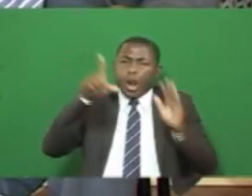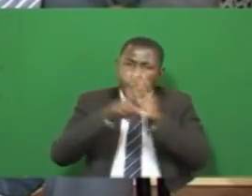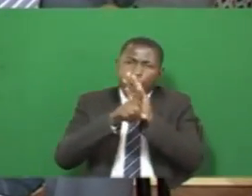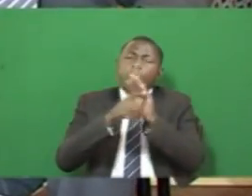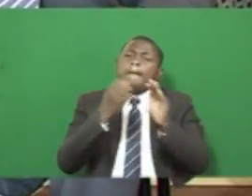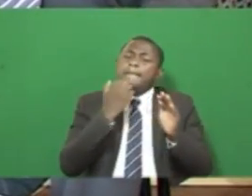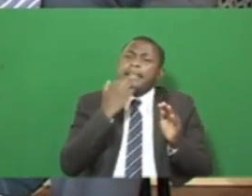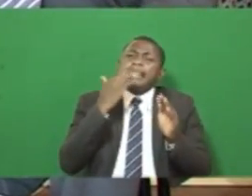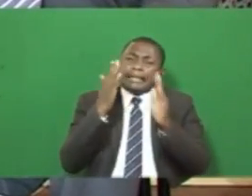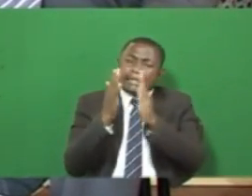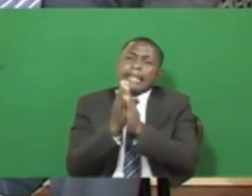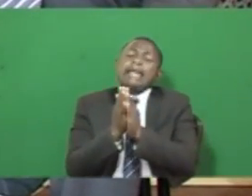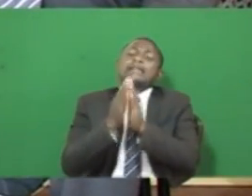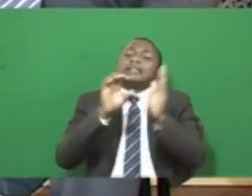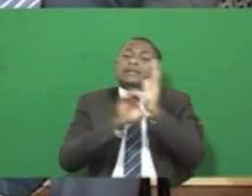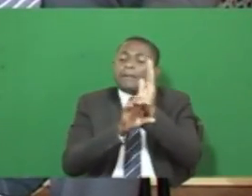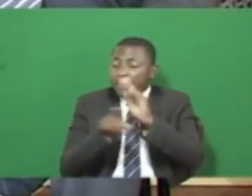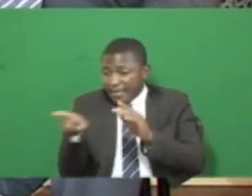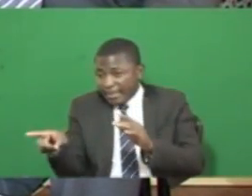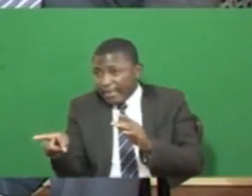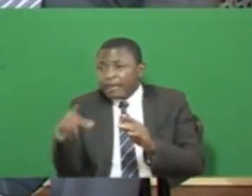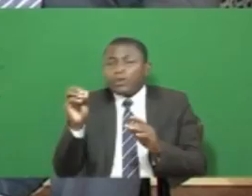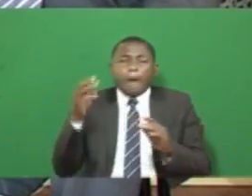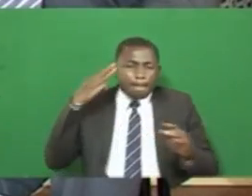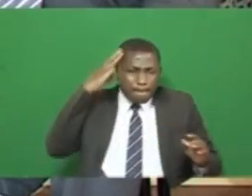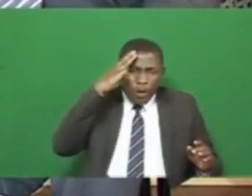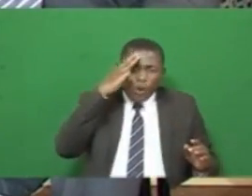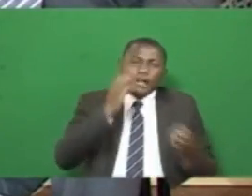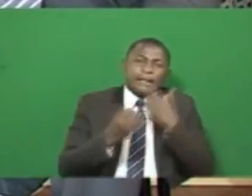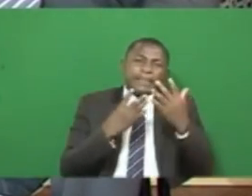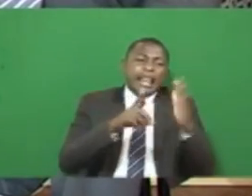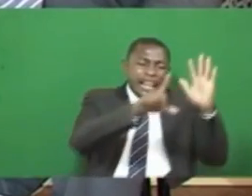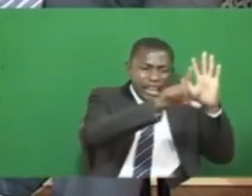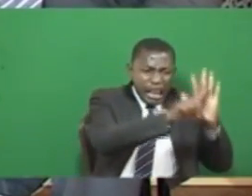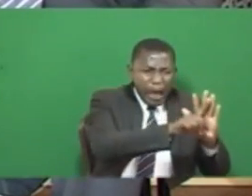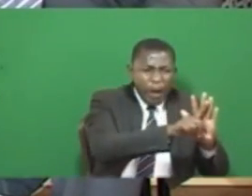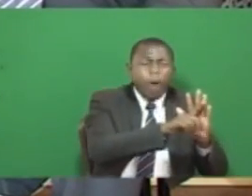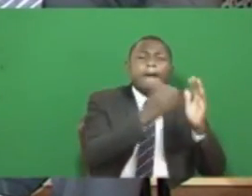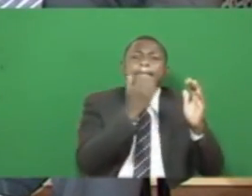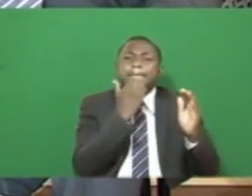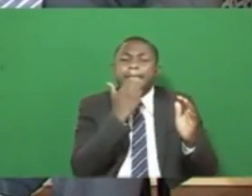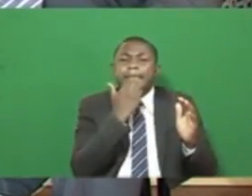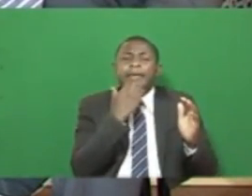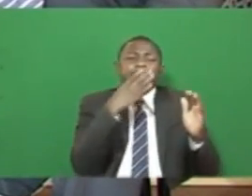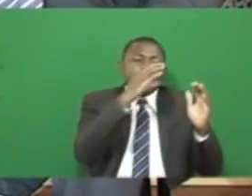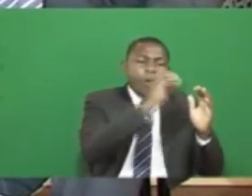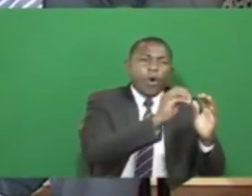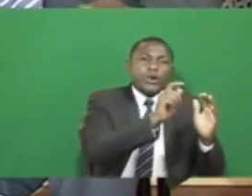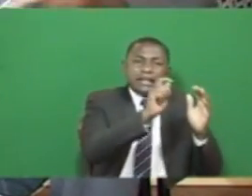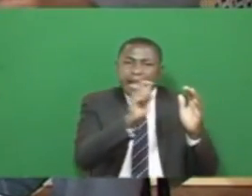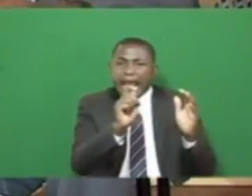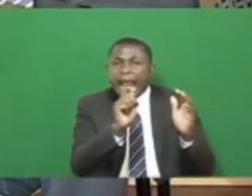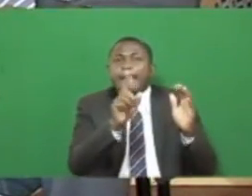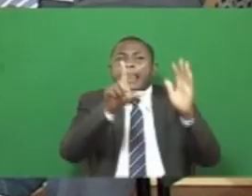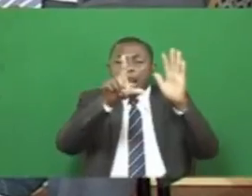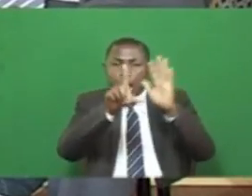kubashwa. Saka Paul anoti murairo achireva chi Old Testament. Anoti murairo achireva mirayiro